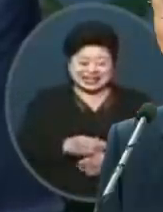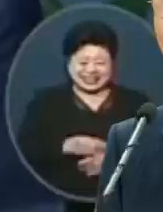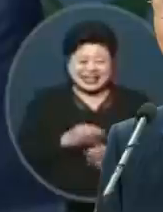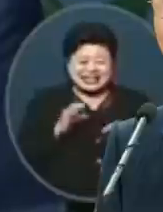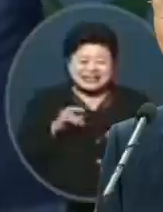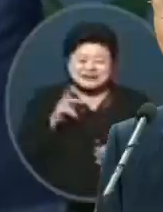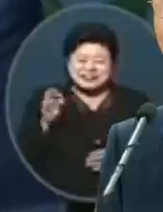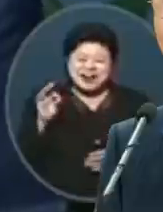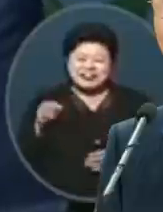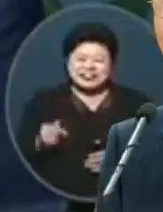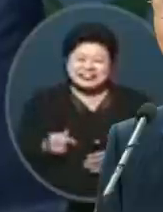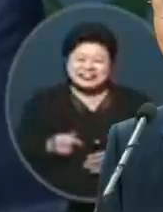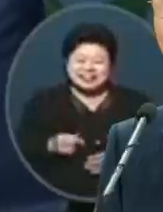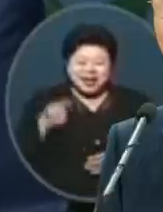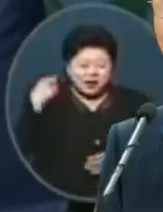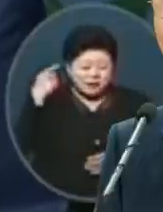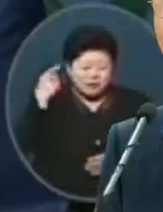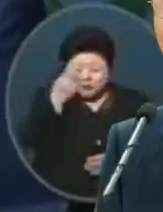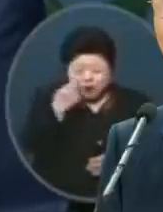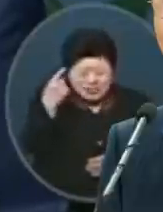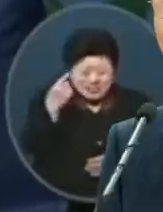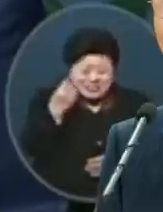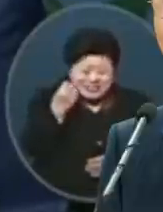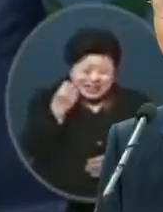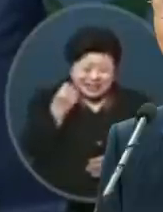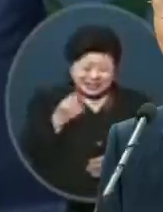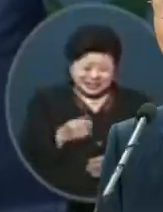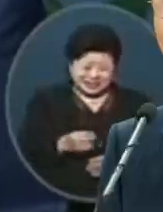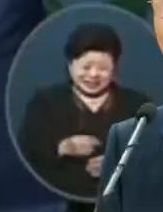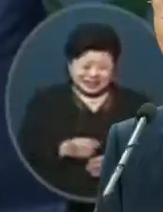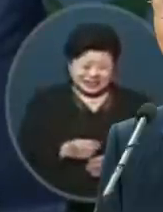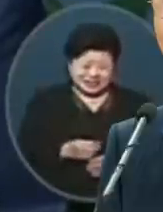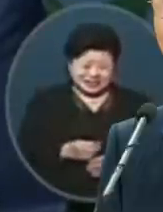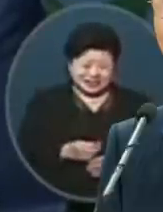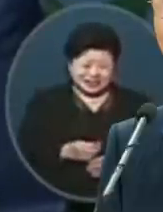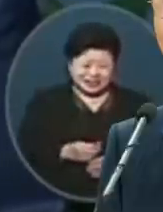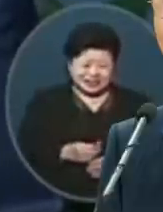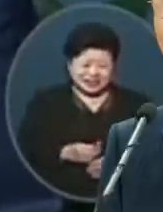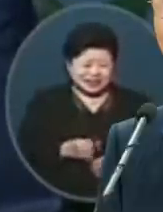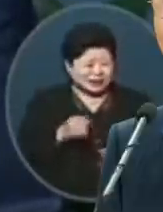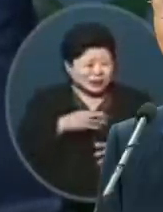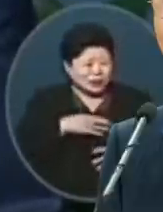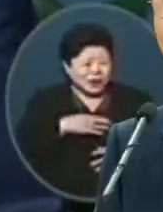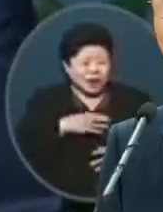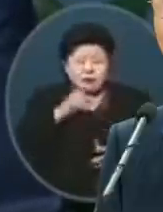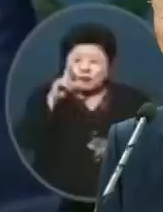욕하라. 그 머리는 정말 역사적으로 있어본 적이 없는 머리네.